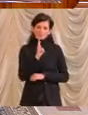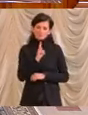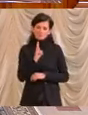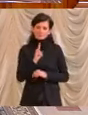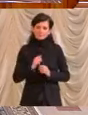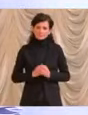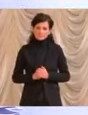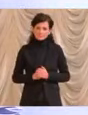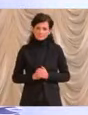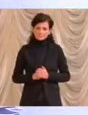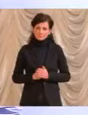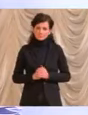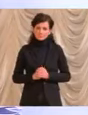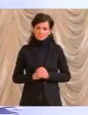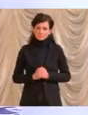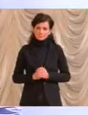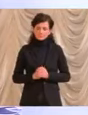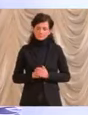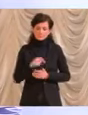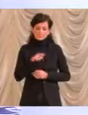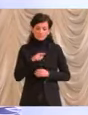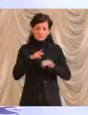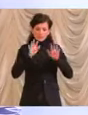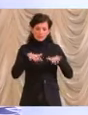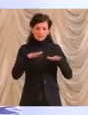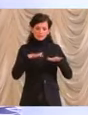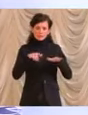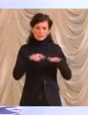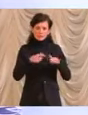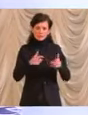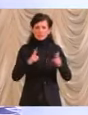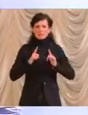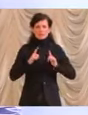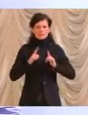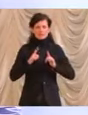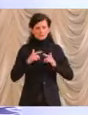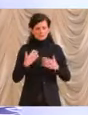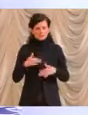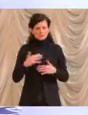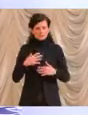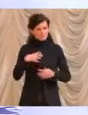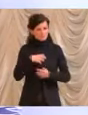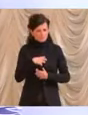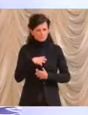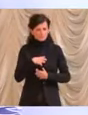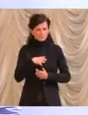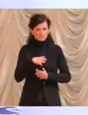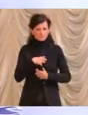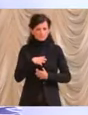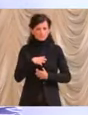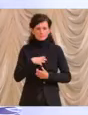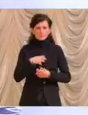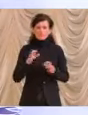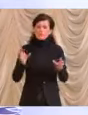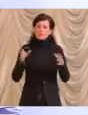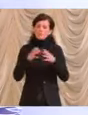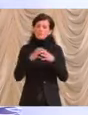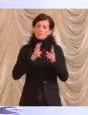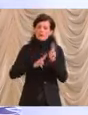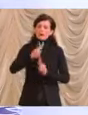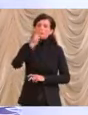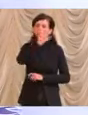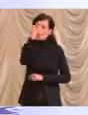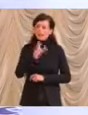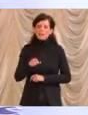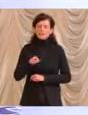numero che ci colpisce particolarmente. Si allarga la ferita nella nostra comunità nazionale. È